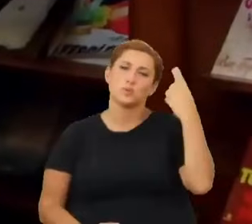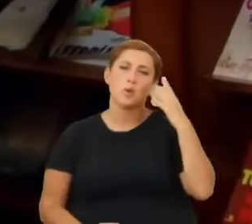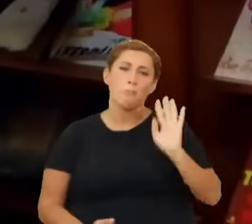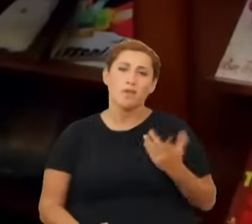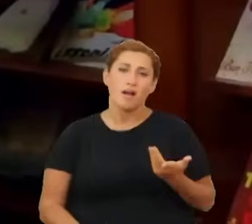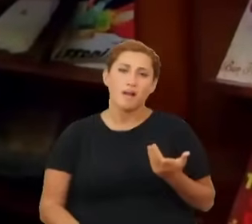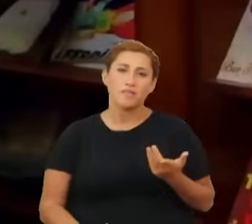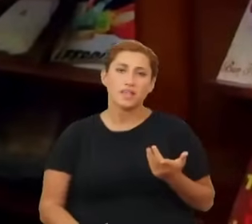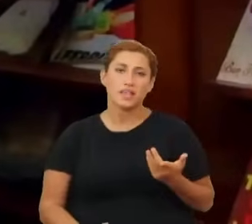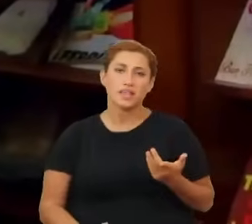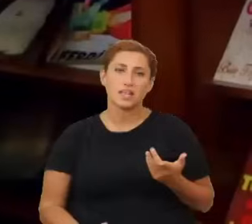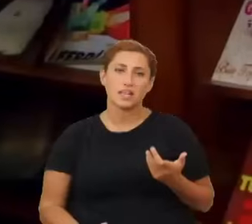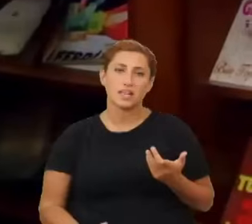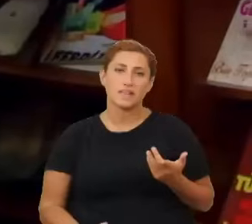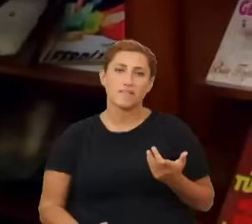Yani